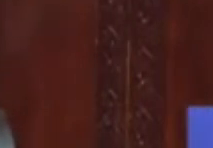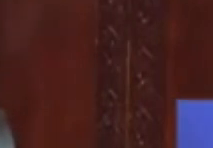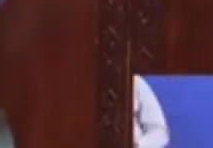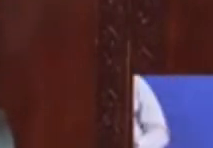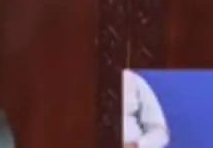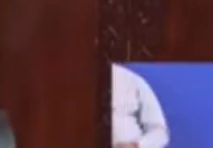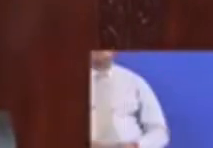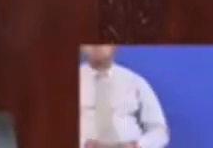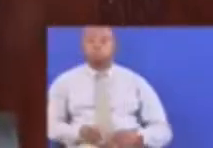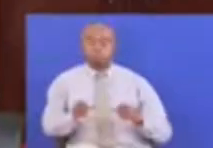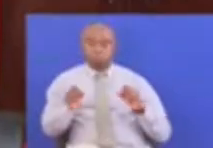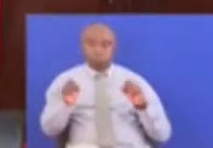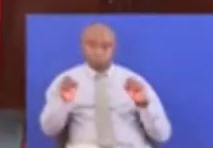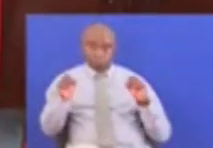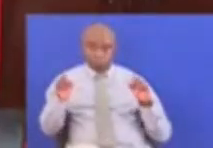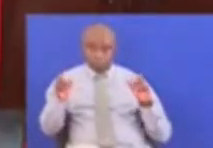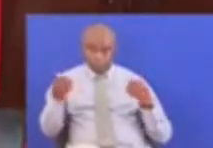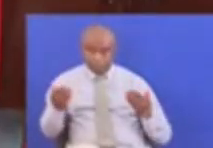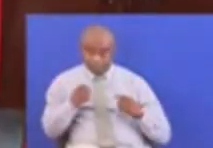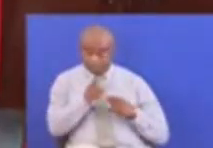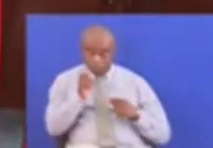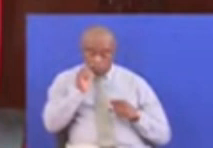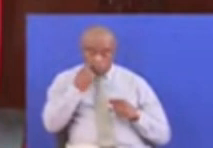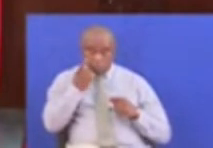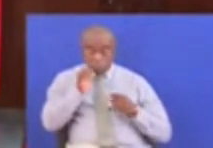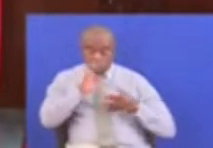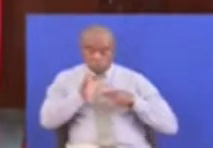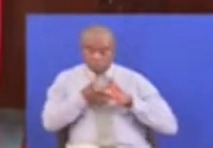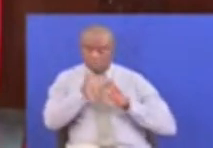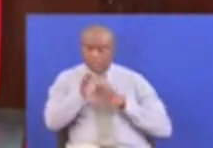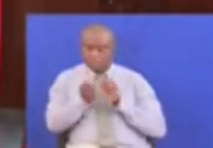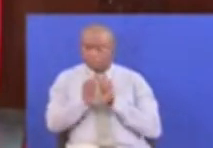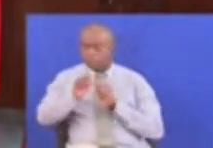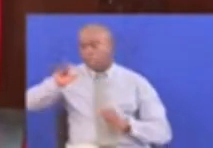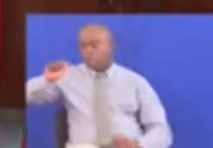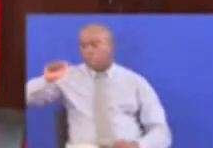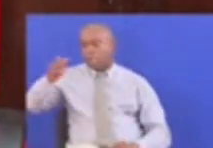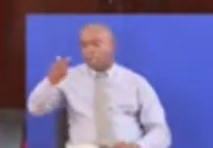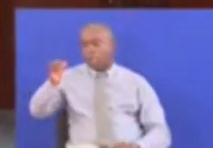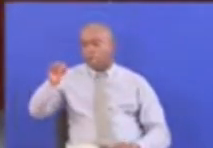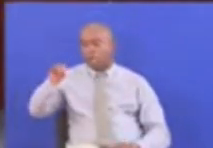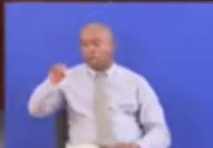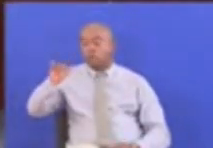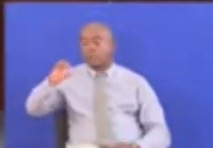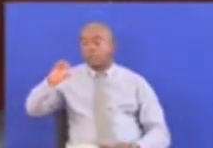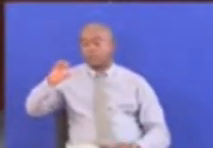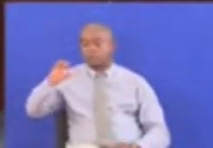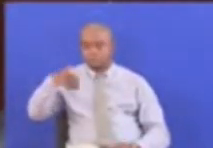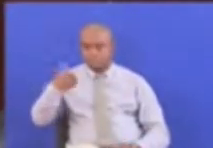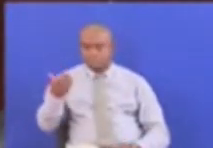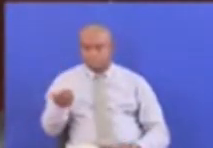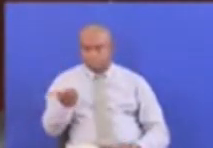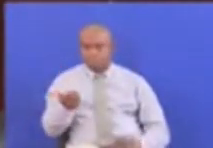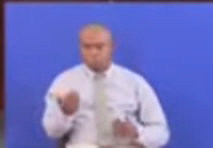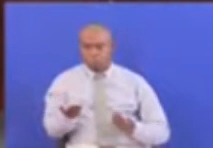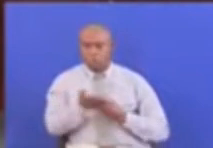haya masuala ya atomic, na kwa kweli wajumbe wa kamati yetu waliotembelea walijifunza mambo